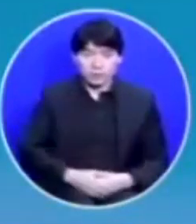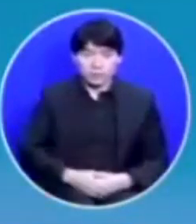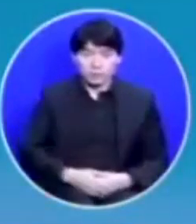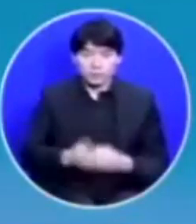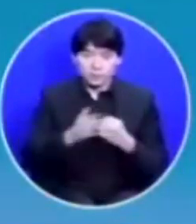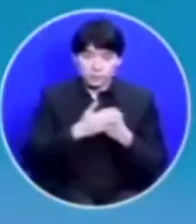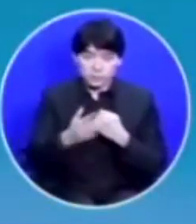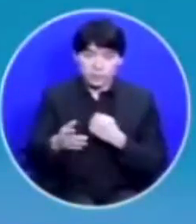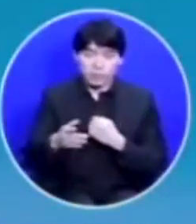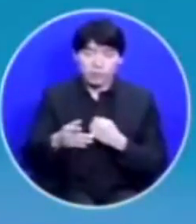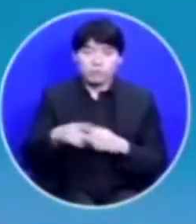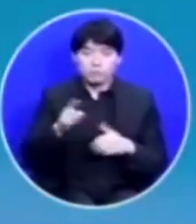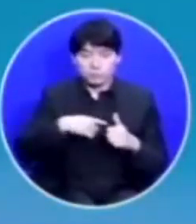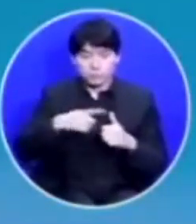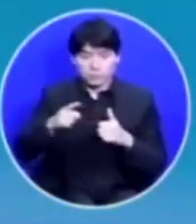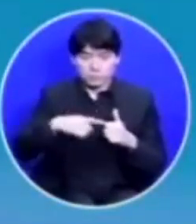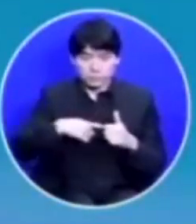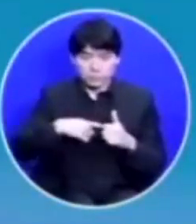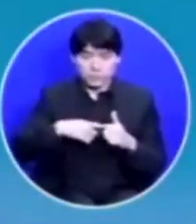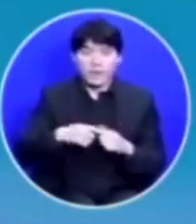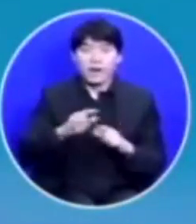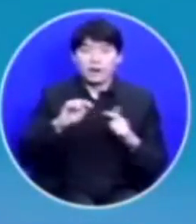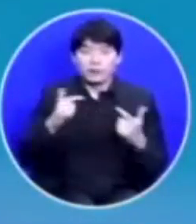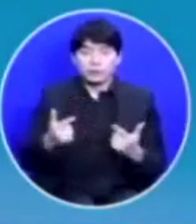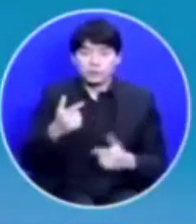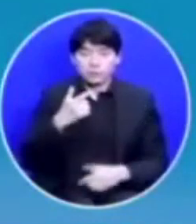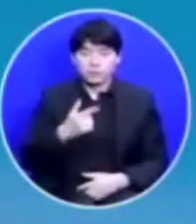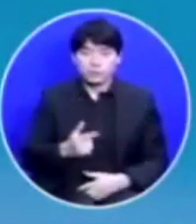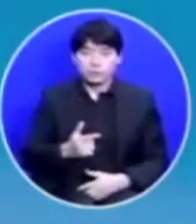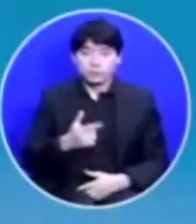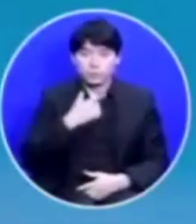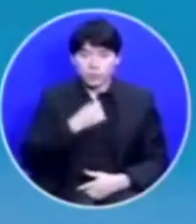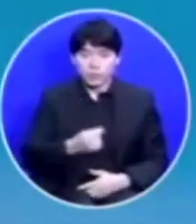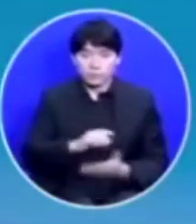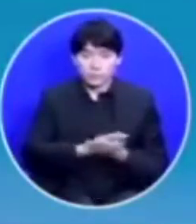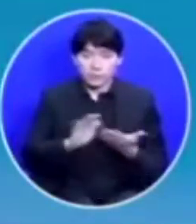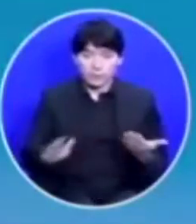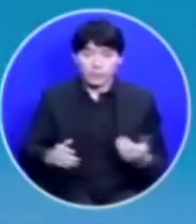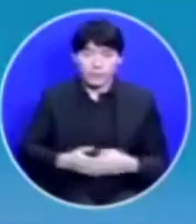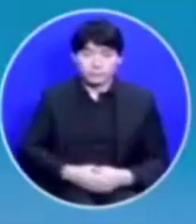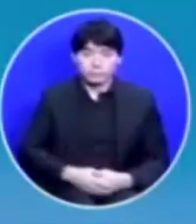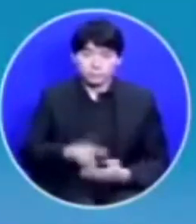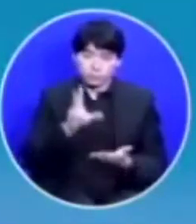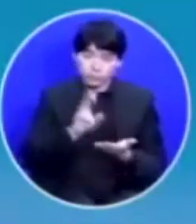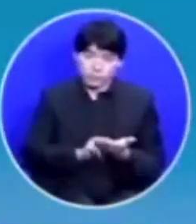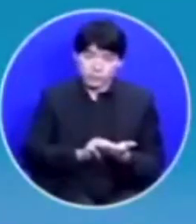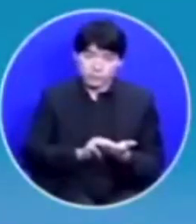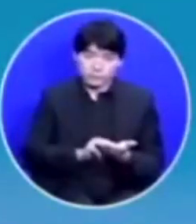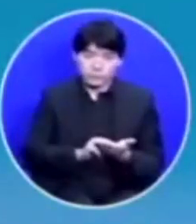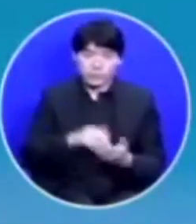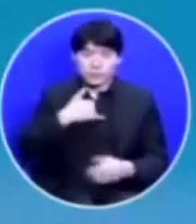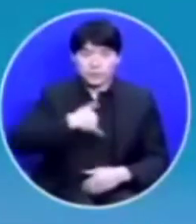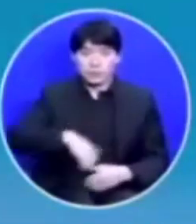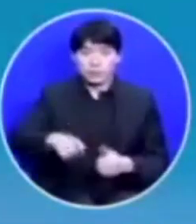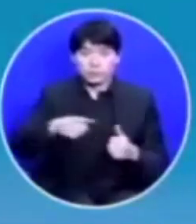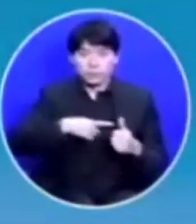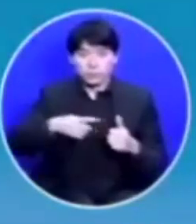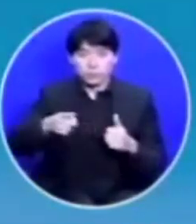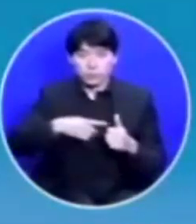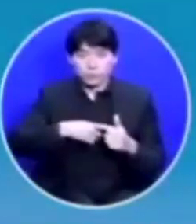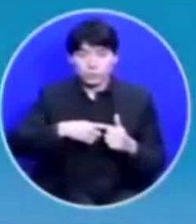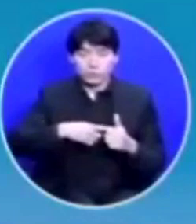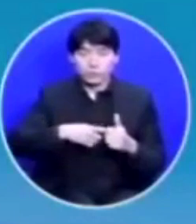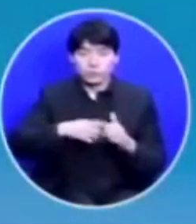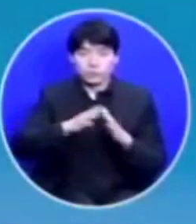가능하면 안 되려고 하죠 자 이 문제는 그저 가정에서 자녀 교육에 관한 의견 차이